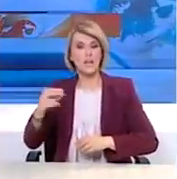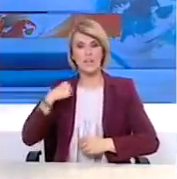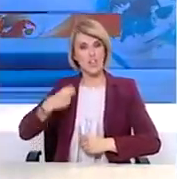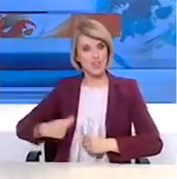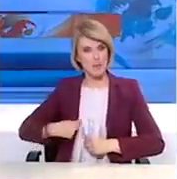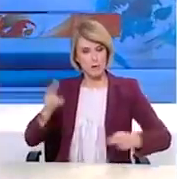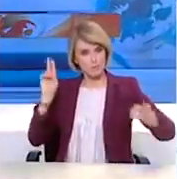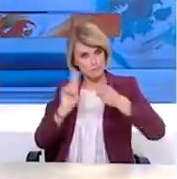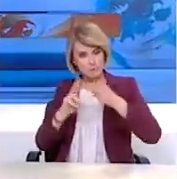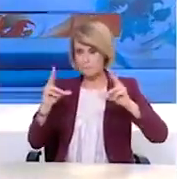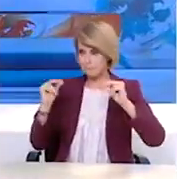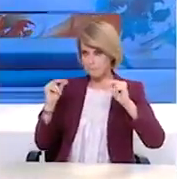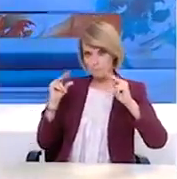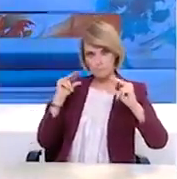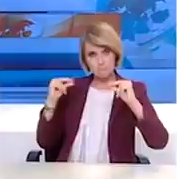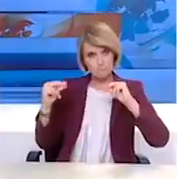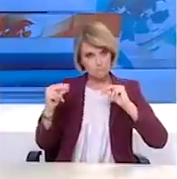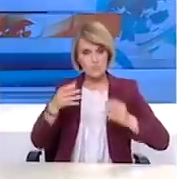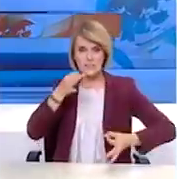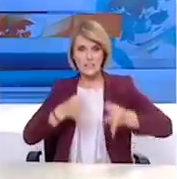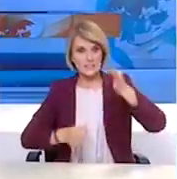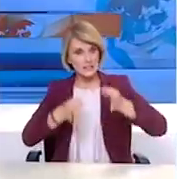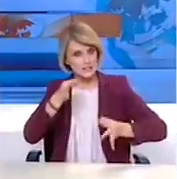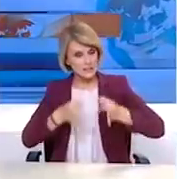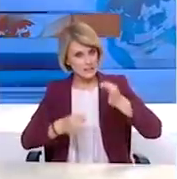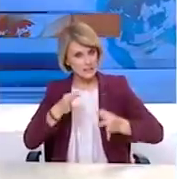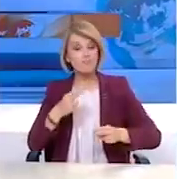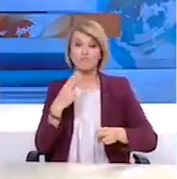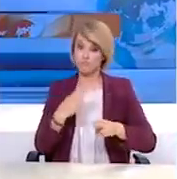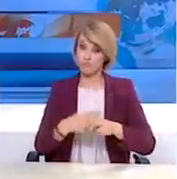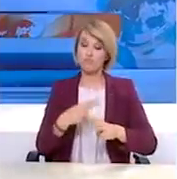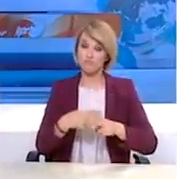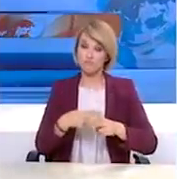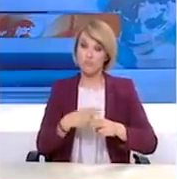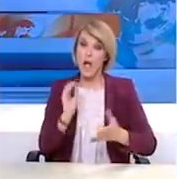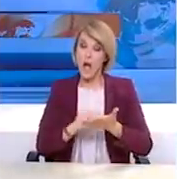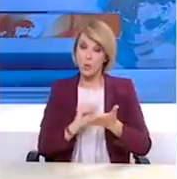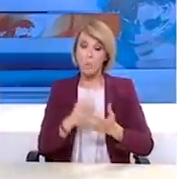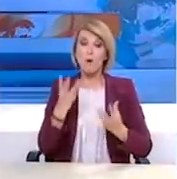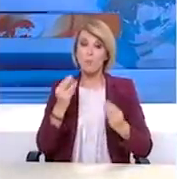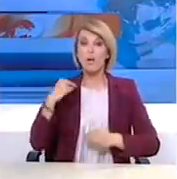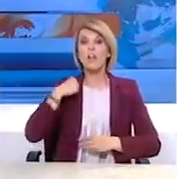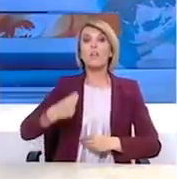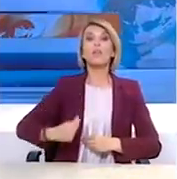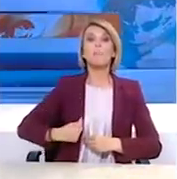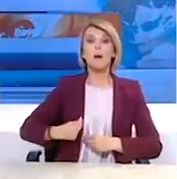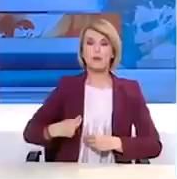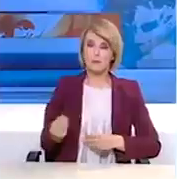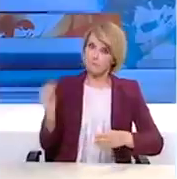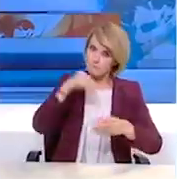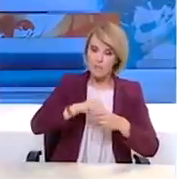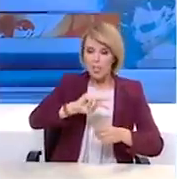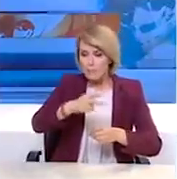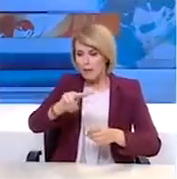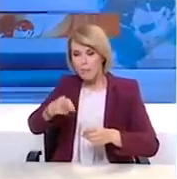Δήμαρχο, τον κύριο Καλογιάννη. Στη σύσκεψη αυτή που ήταν εξαιρετικά σημαντική παραβρέθηκαν και δήμαρχοι από όμορους δήμους